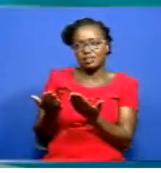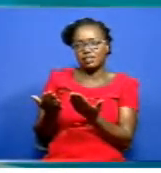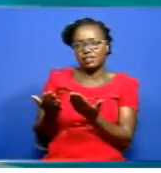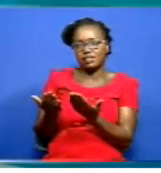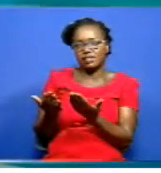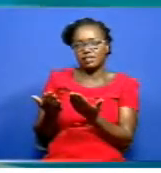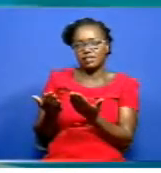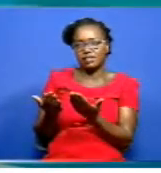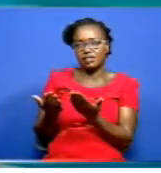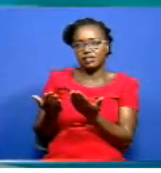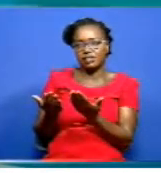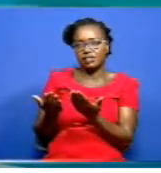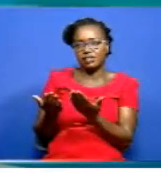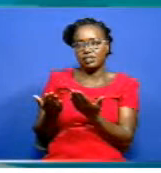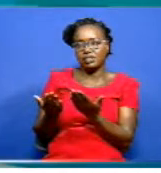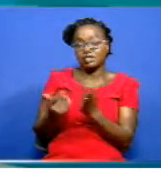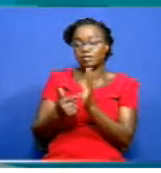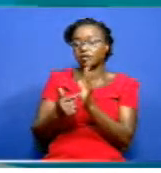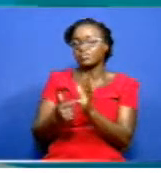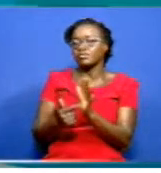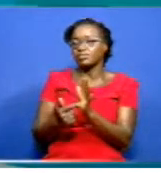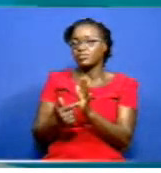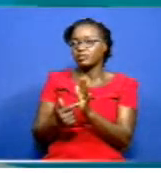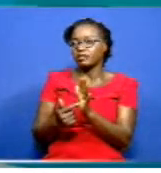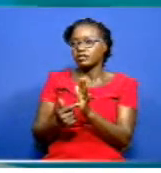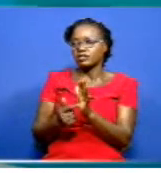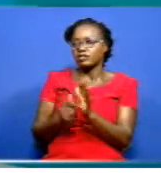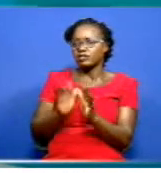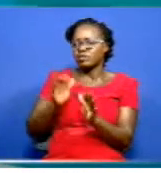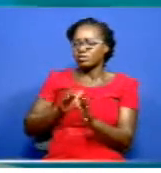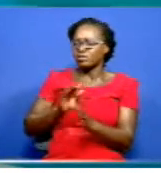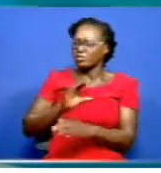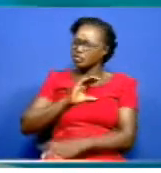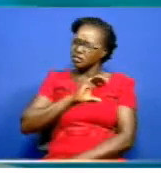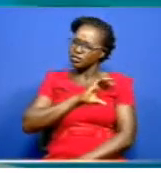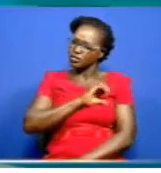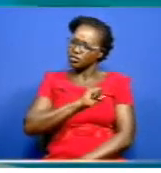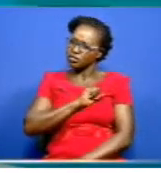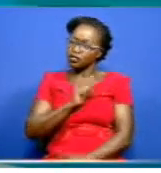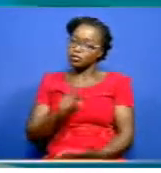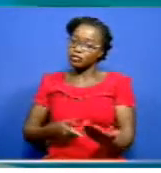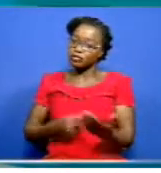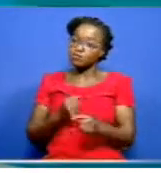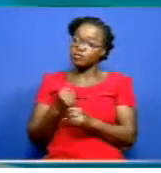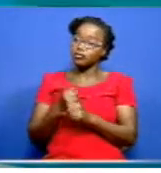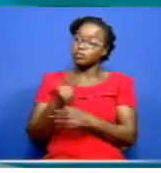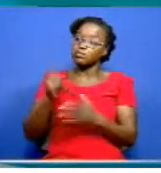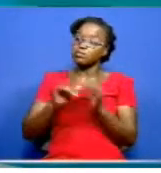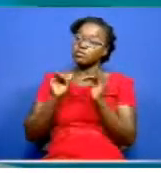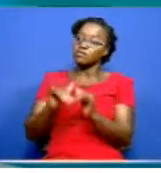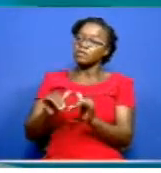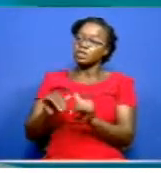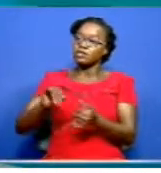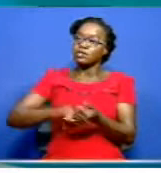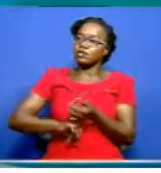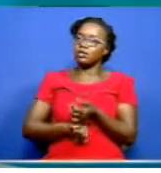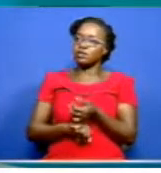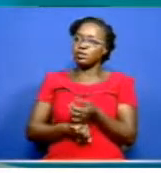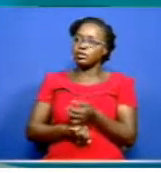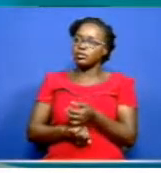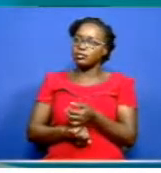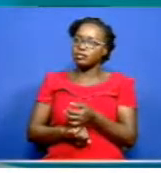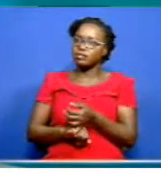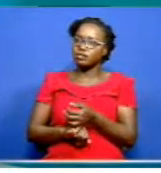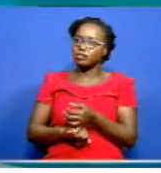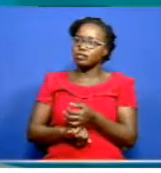ina determine huyu mwanamke atavumilia nini, atafanya nini kukaa kwa hii ndoa. Na kwa